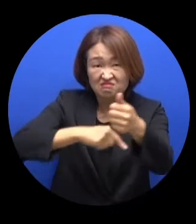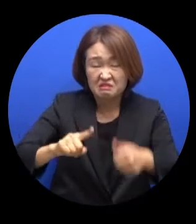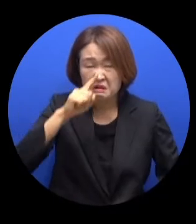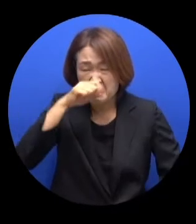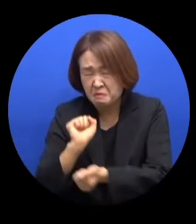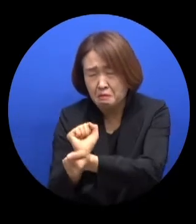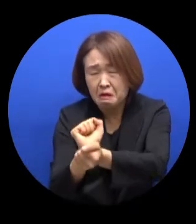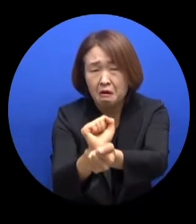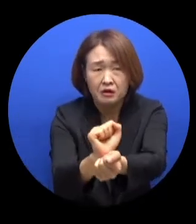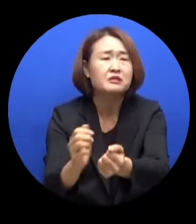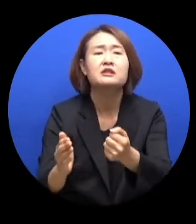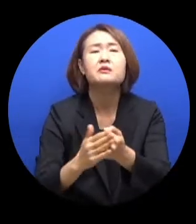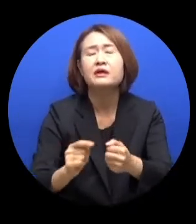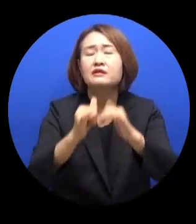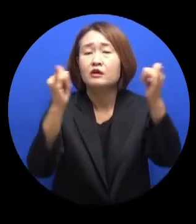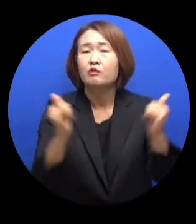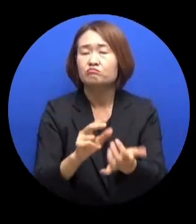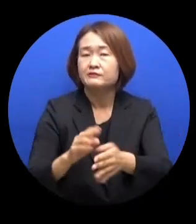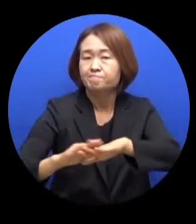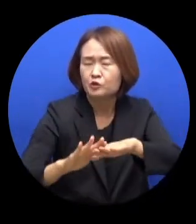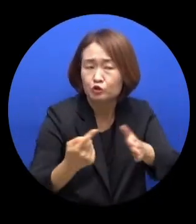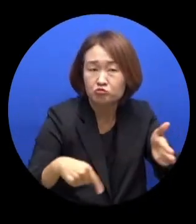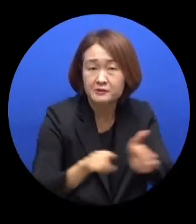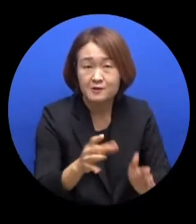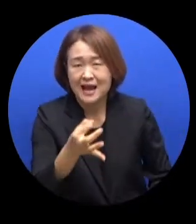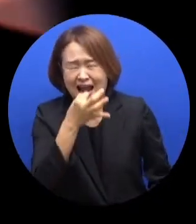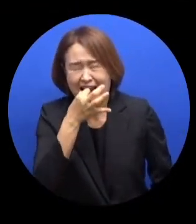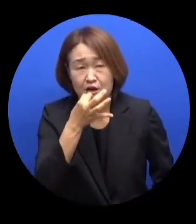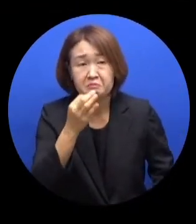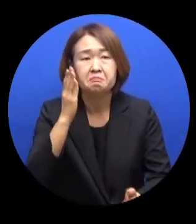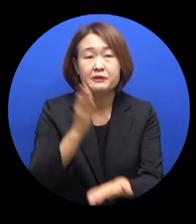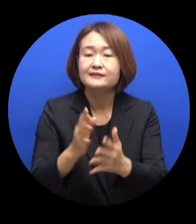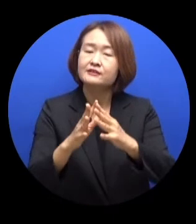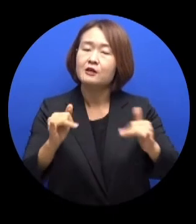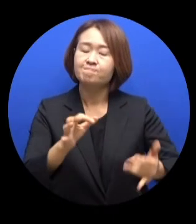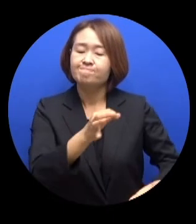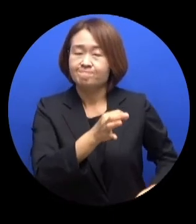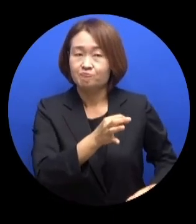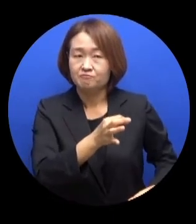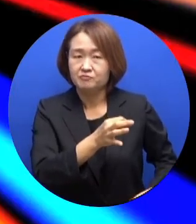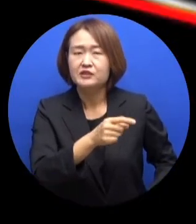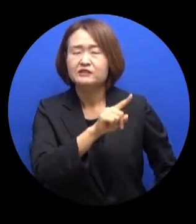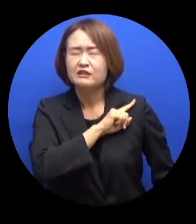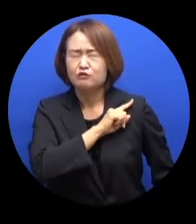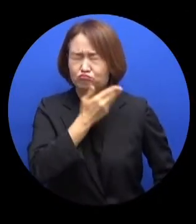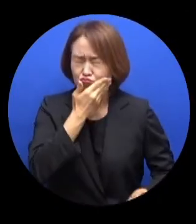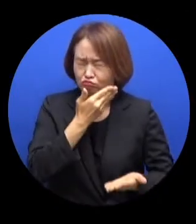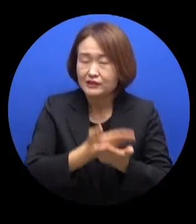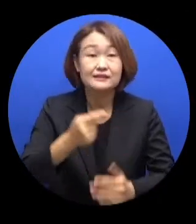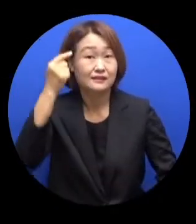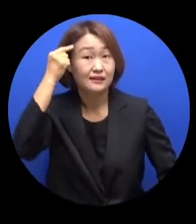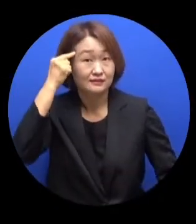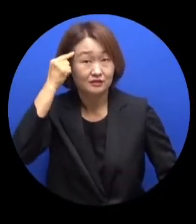사회 문제를 해결하려는 대안으로 이윤만 극대화하지 않고 사람의 가치를 최우선으로 삼는